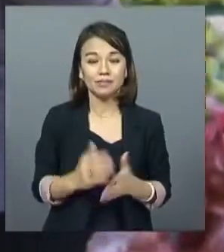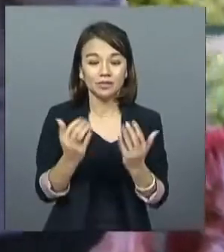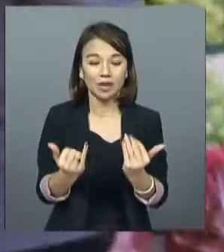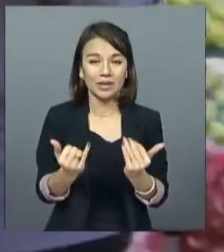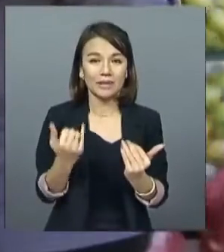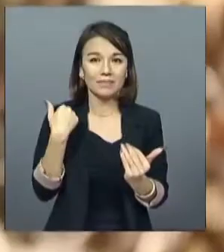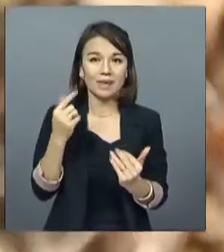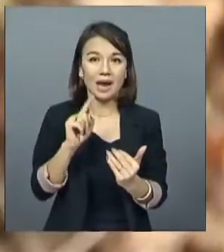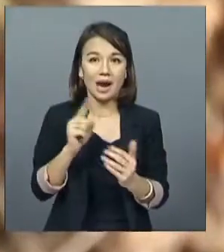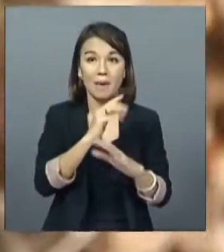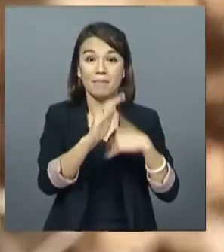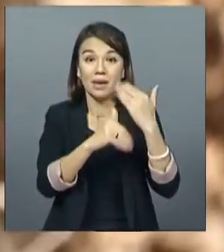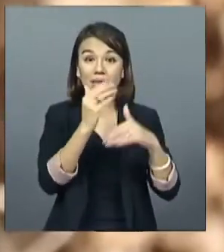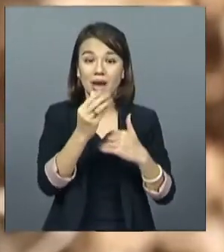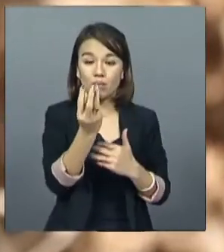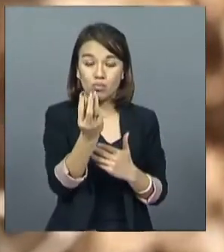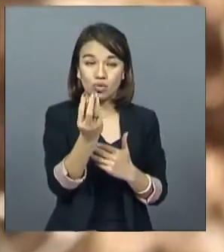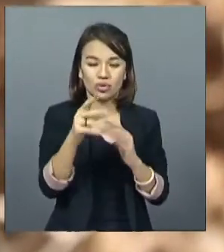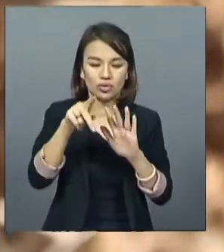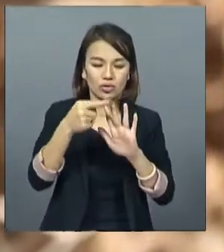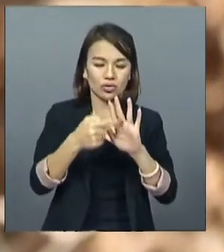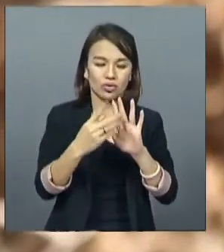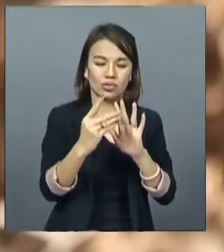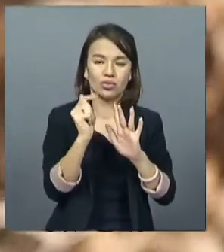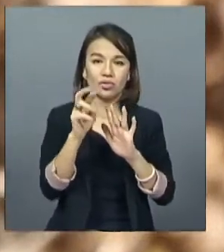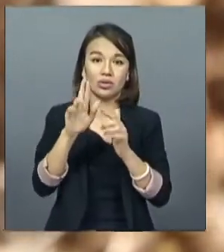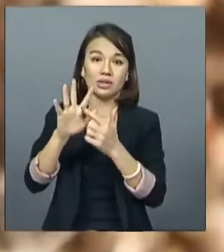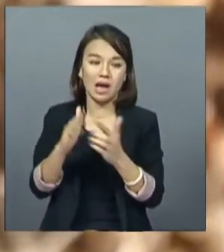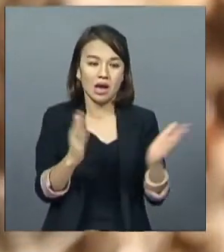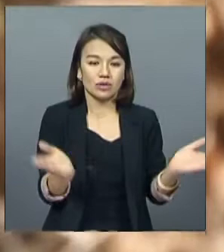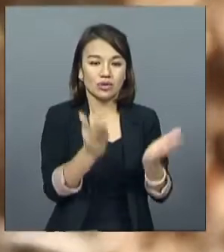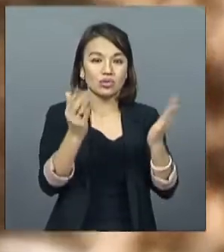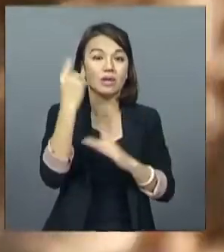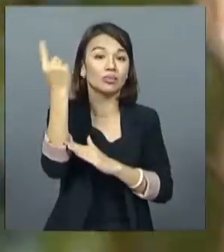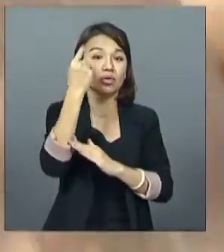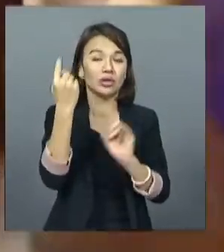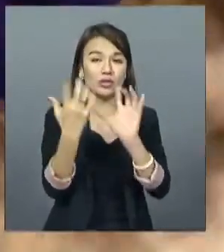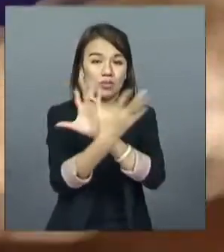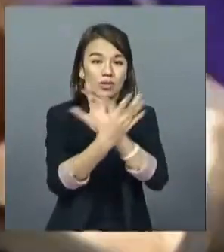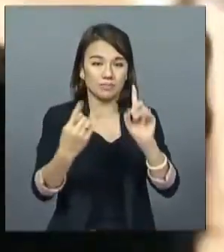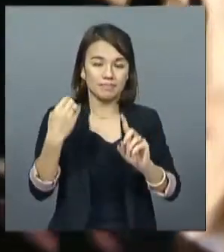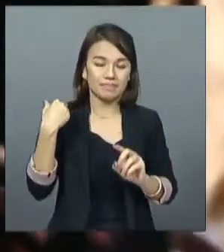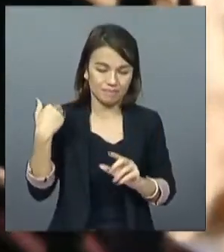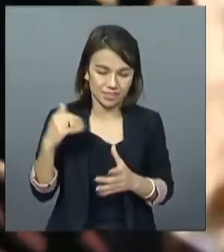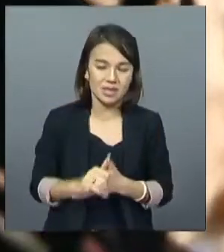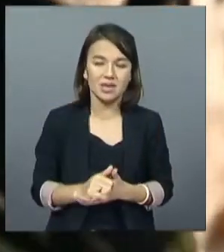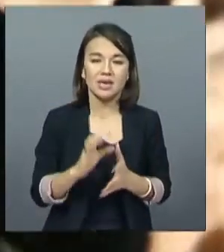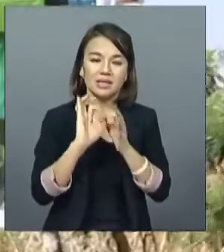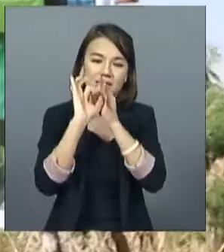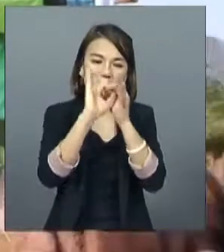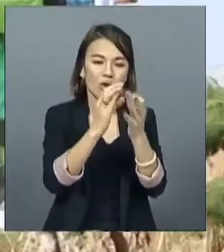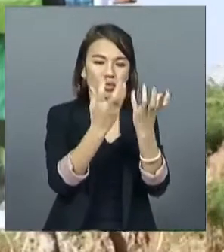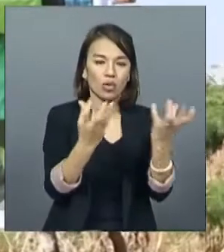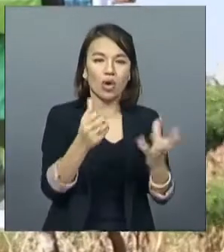ยังได้พัฒนาใช้พุทรานมสดเป็นส่วนหนึ่งของการส่งเสริมการท่องเที่ยวทางวัฒนธรรมและสัมผัสกับของดีในจังห